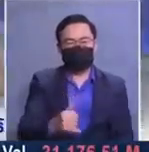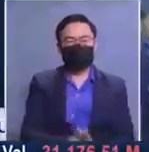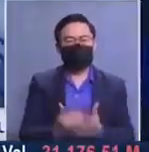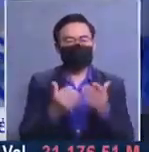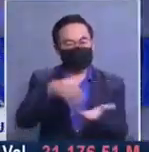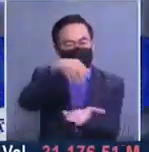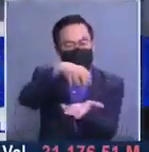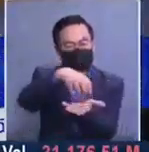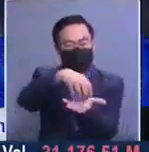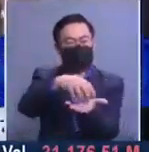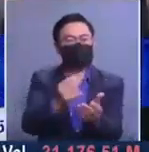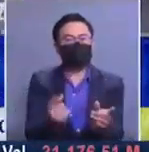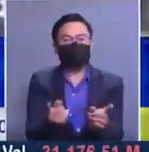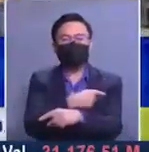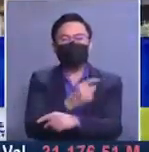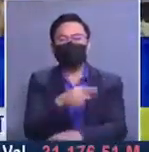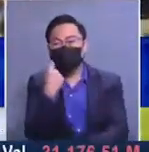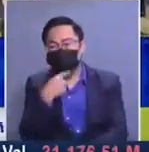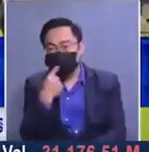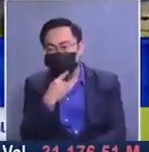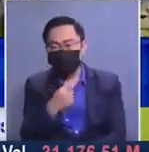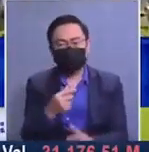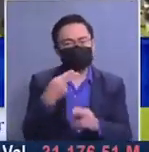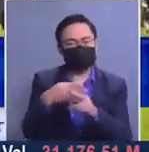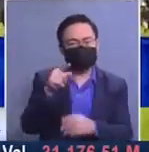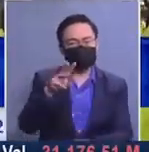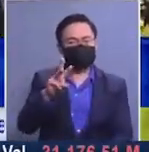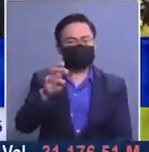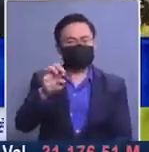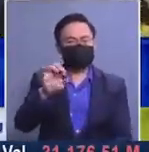นตำแหน่งเซ็นเตอร์แบ็กที่จะแทนพรรษาอาจจะดึงปวีทันต